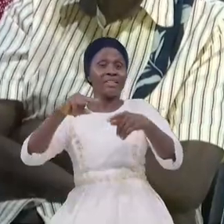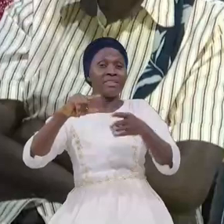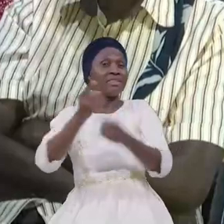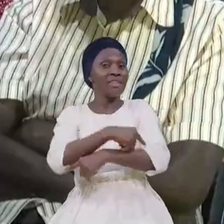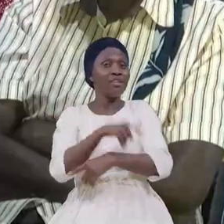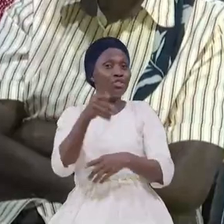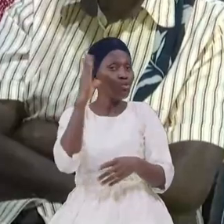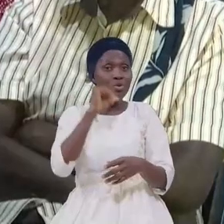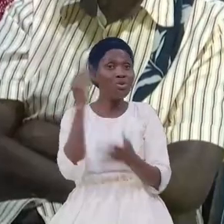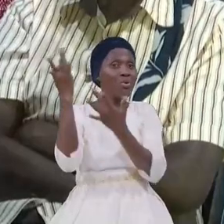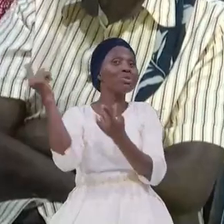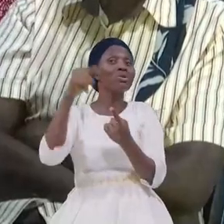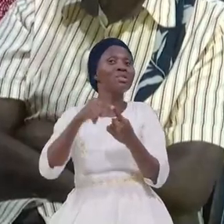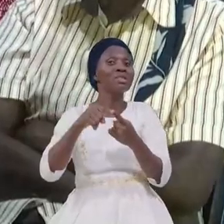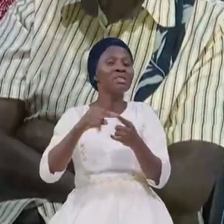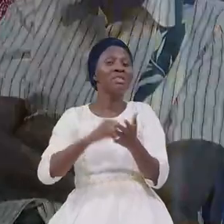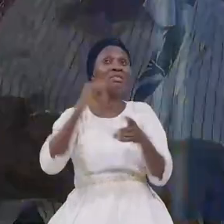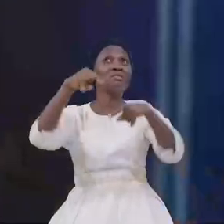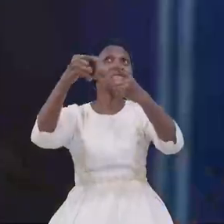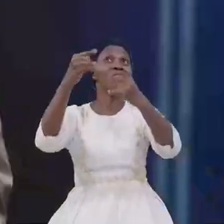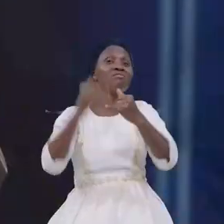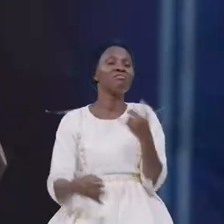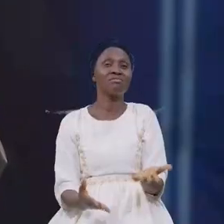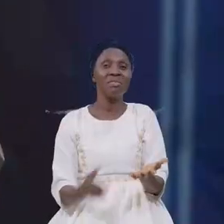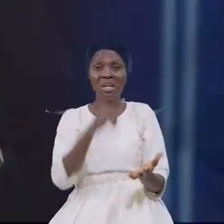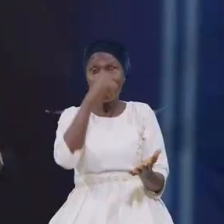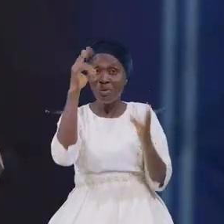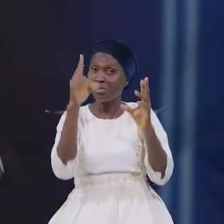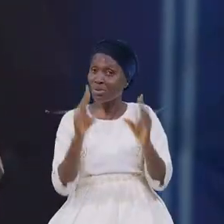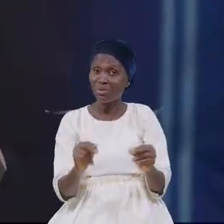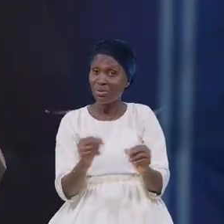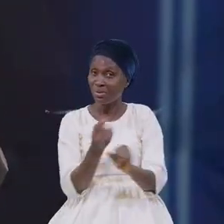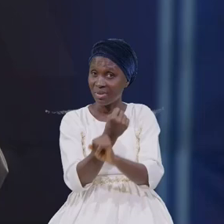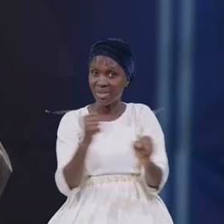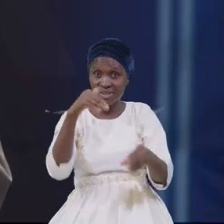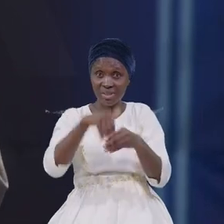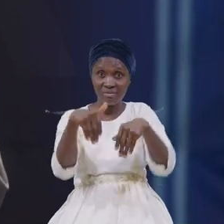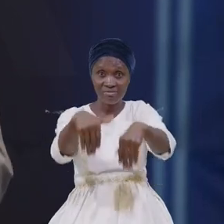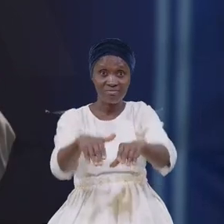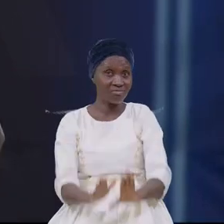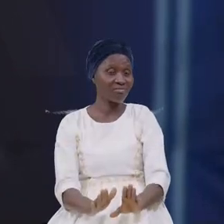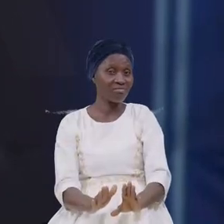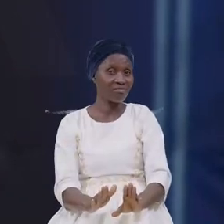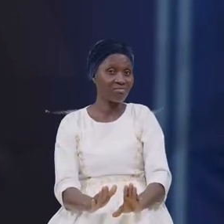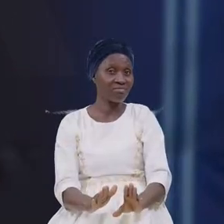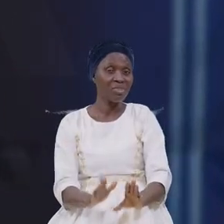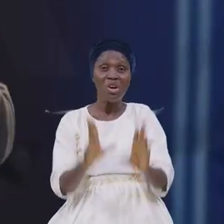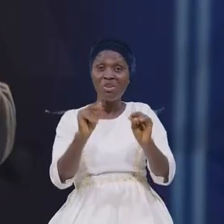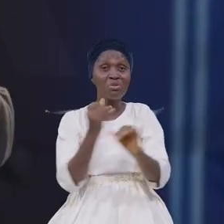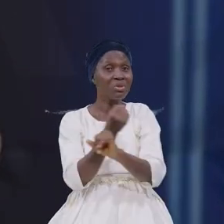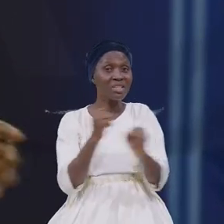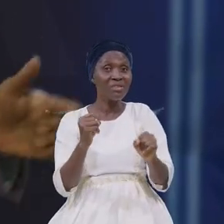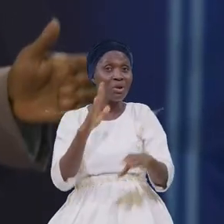jusqu'à ce que vous soyez parti. Parce qu'il n'y a pas de salut après la mort. Il n'y a pas le salut à l'autre